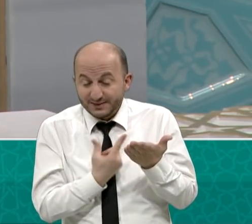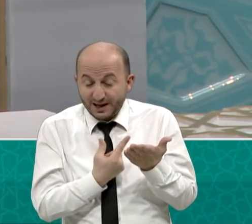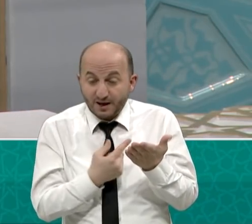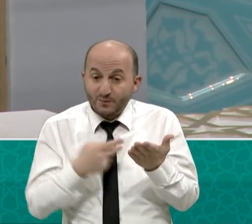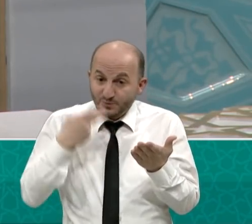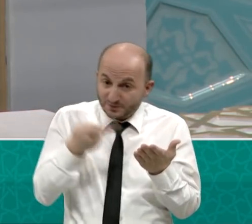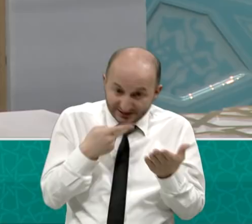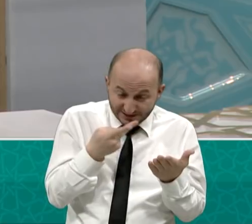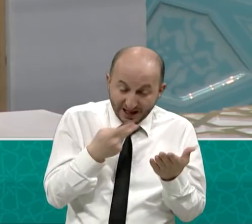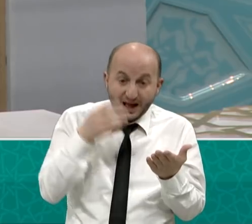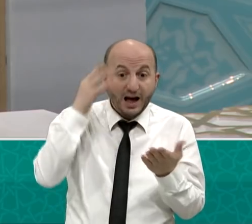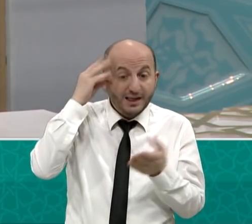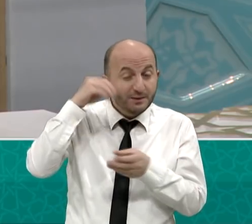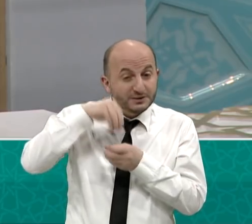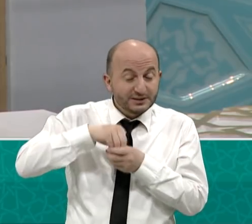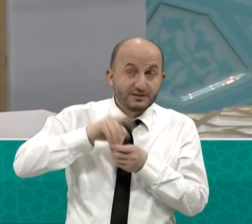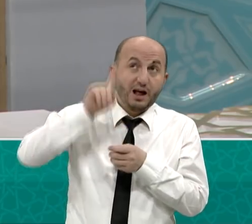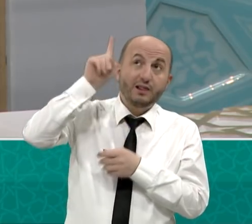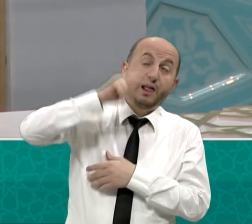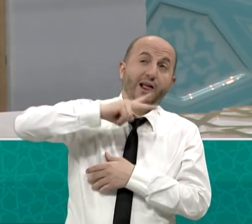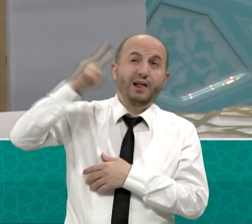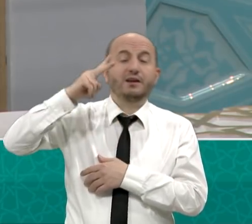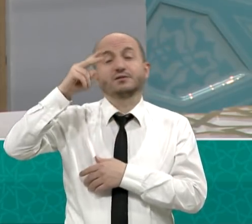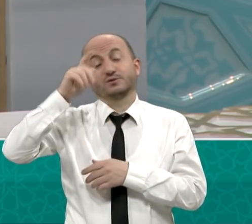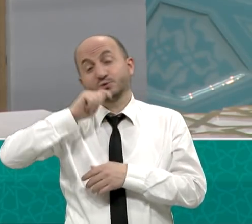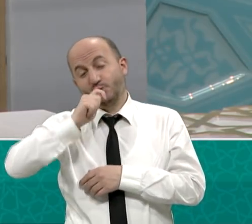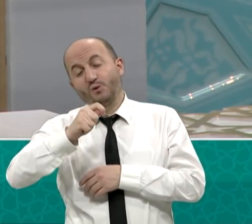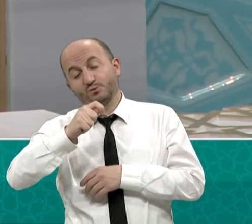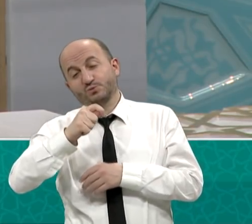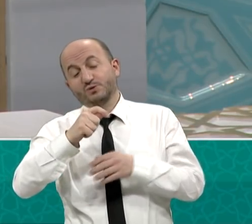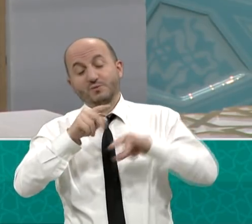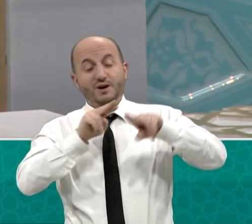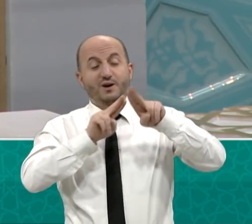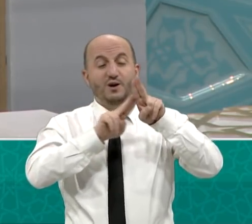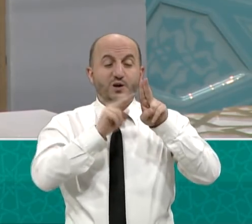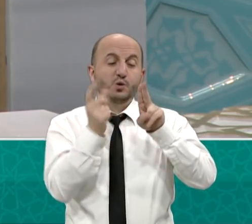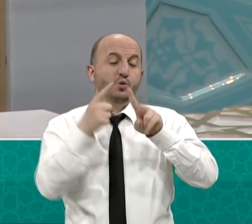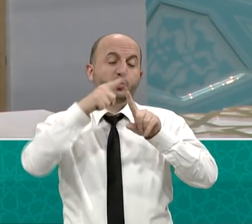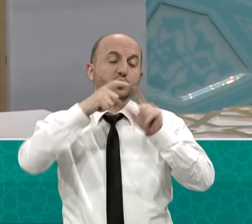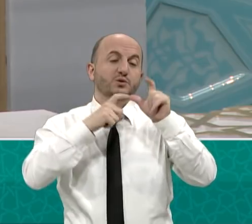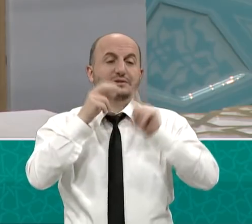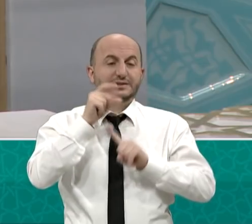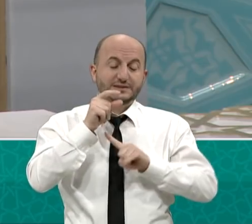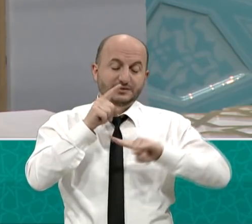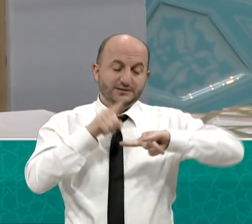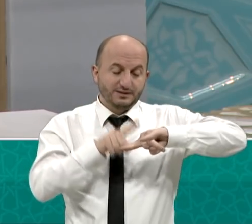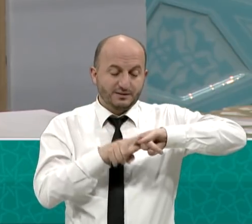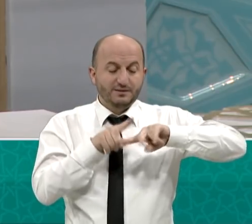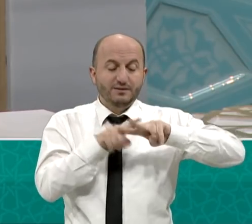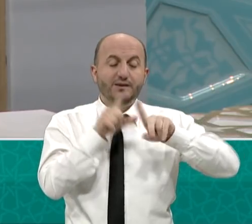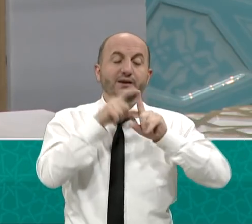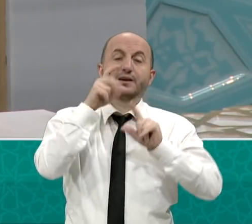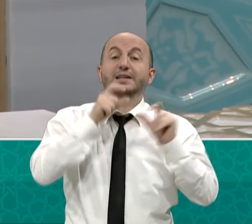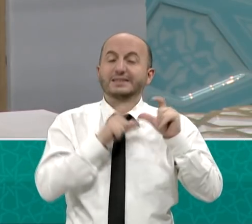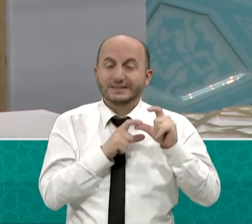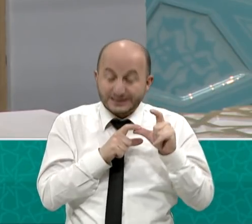da Allah'a ait olan söz Kur'an'dır. Kutsi hadis ise peygamberimiz bunu Allah'tan rivayet ediyor